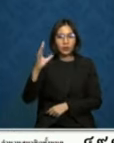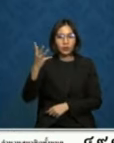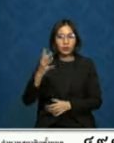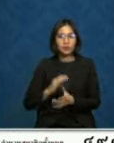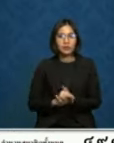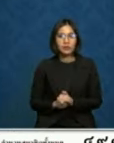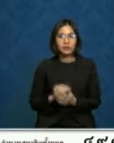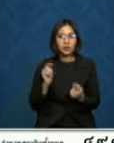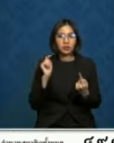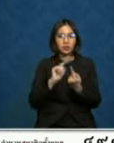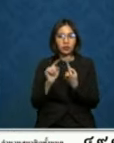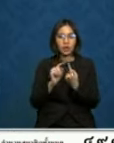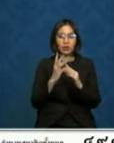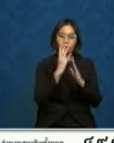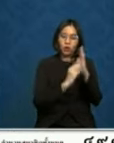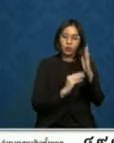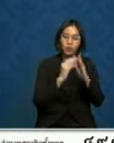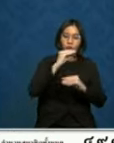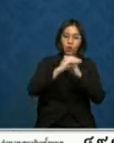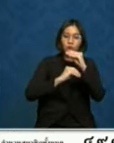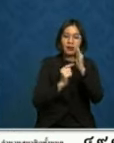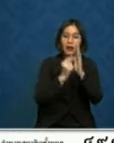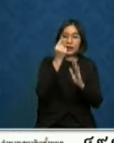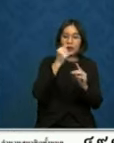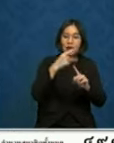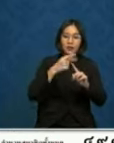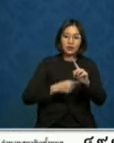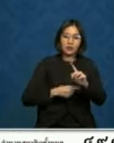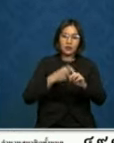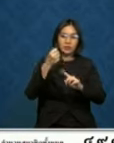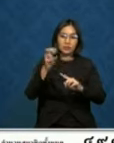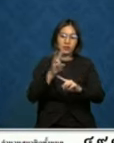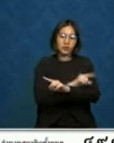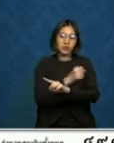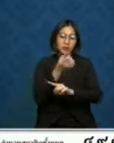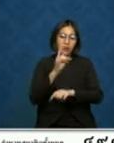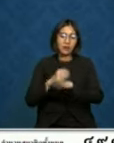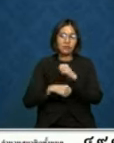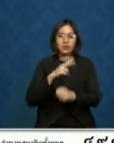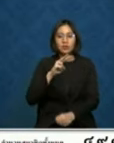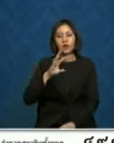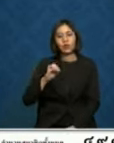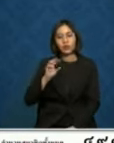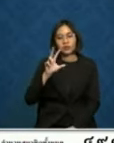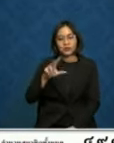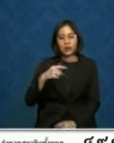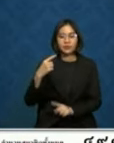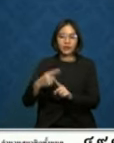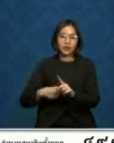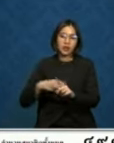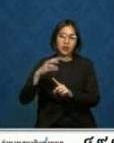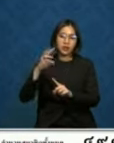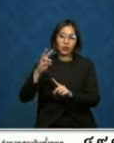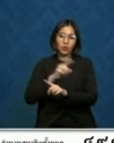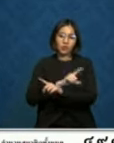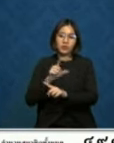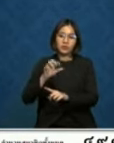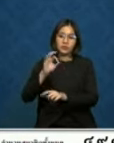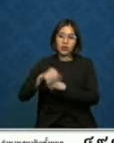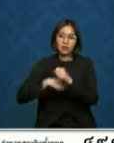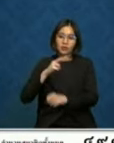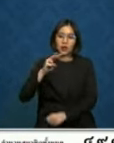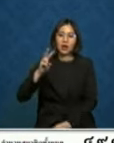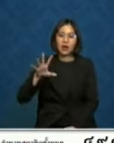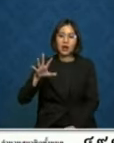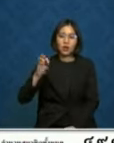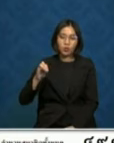ค่ะจากการที่อบรมโครงการแรกนะคะในวันที่18ธันวาคม2563ในวันที่29มิถุนายน2564สาม